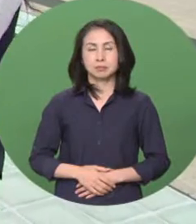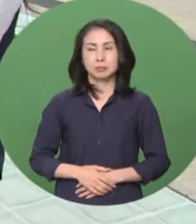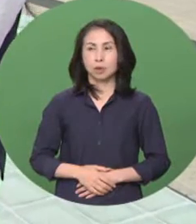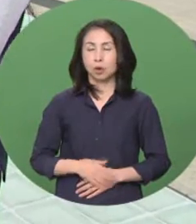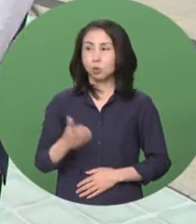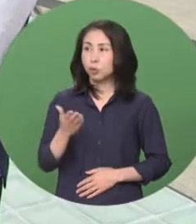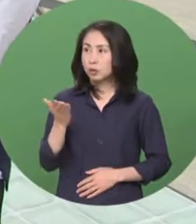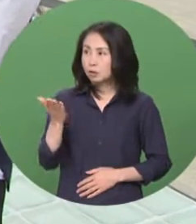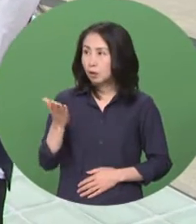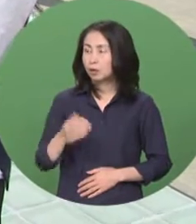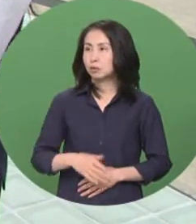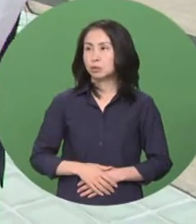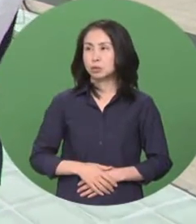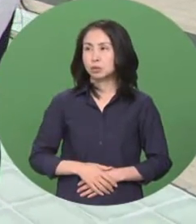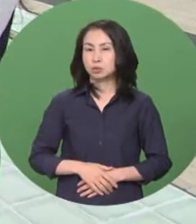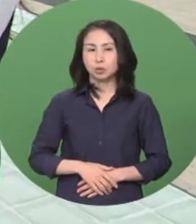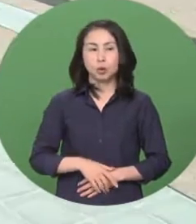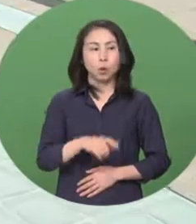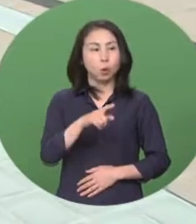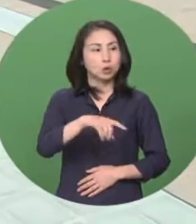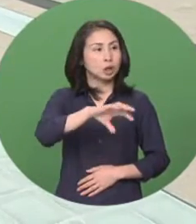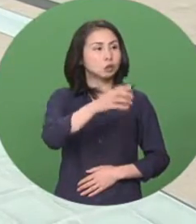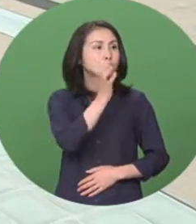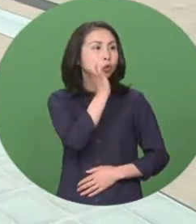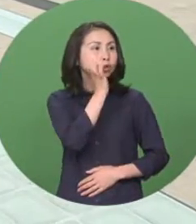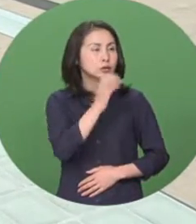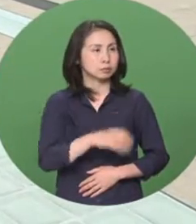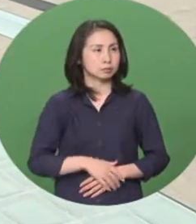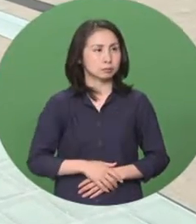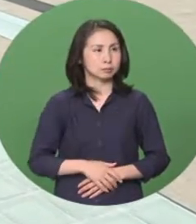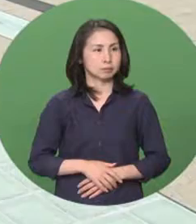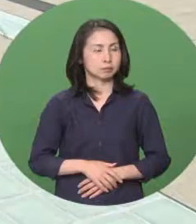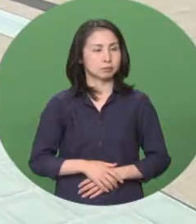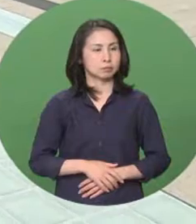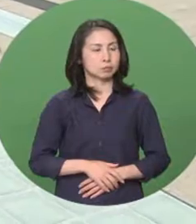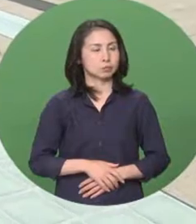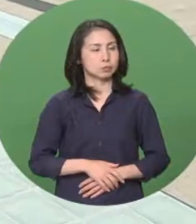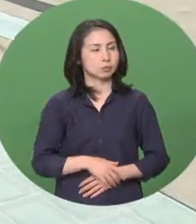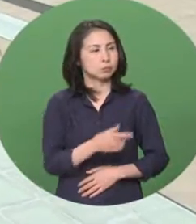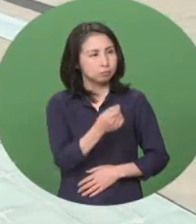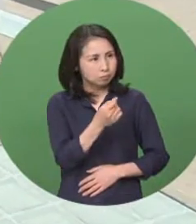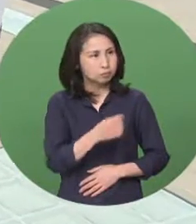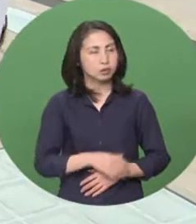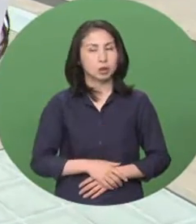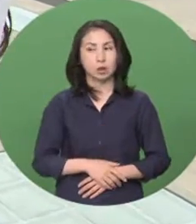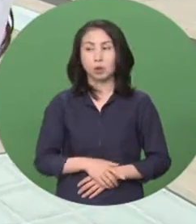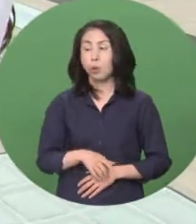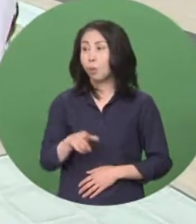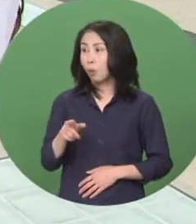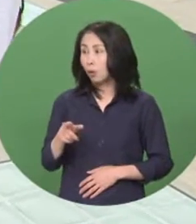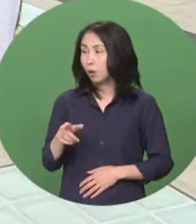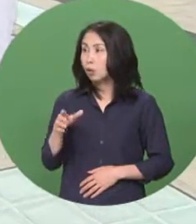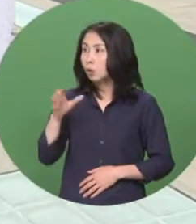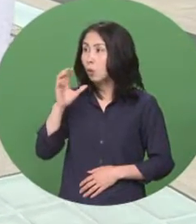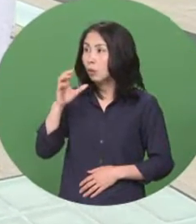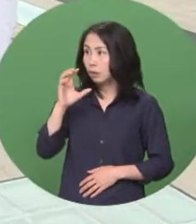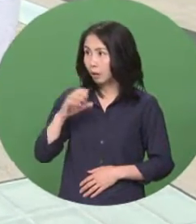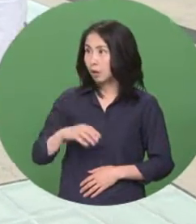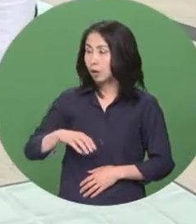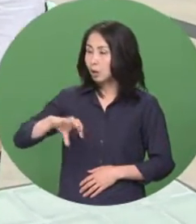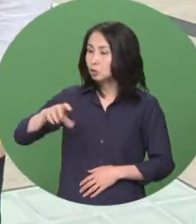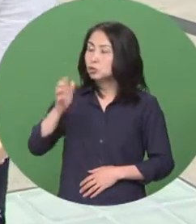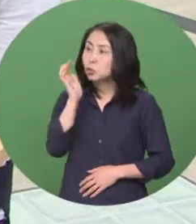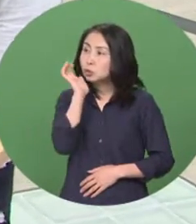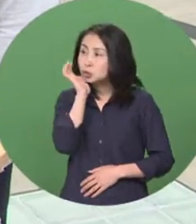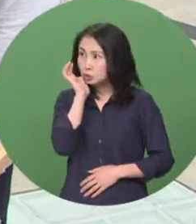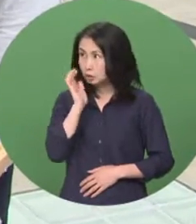どうでしょう？ こっちは水道水ちゃうかな。生駒市。 そうなんです。こう思われて、あの水道水、こっち